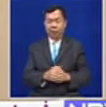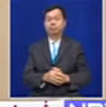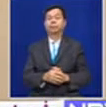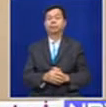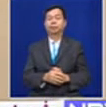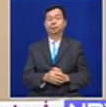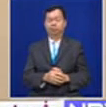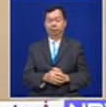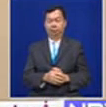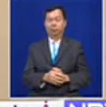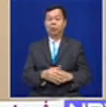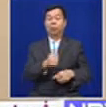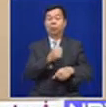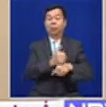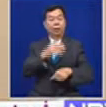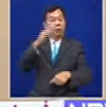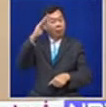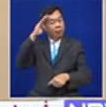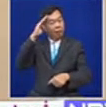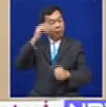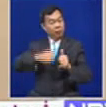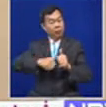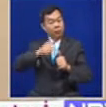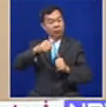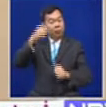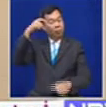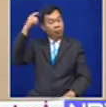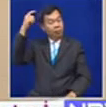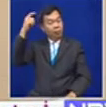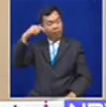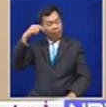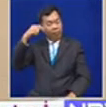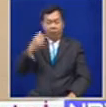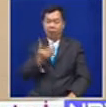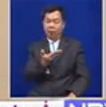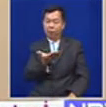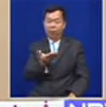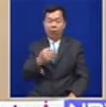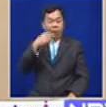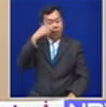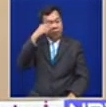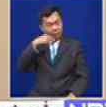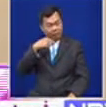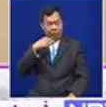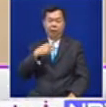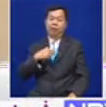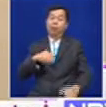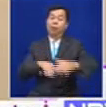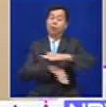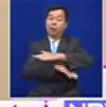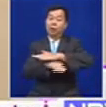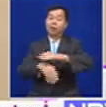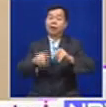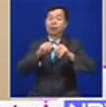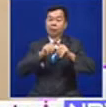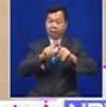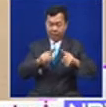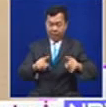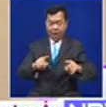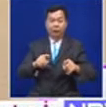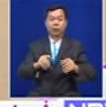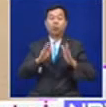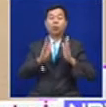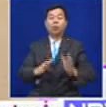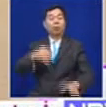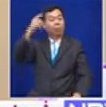การทหารสูงสุดเมียนมาเรียกร้องให้ทางการไทยทบทวนพยานหลักฐานและคำตัดสินคดี2แรงงานชาวเมียนมาฆาตกรรม2นักท่องเที่ยวชาวอังก